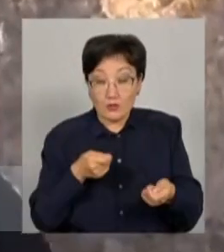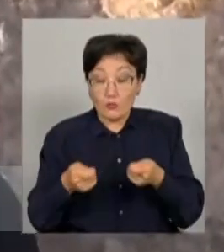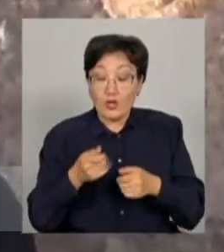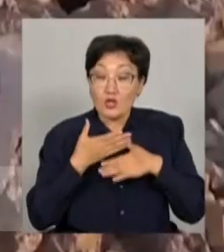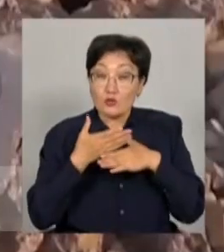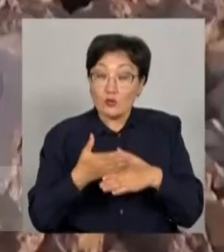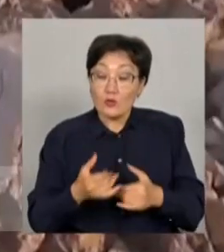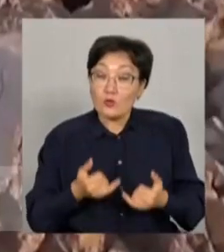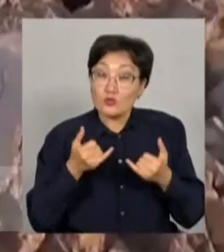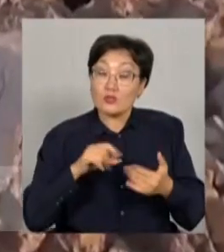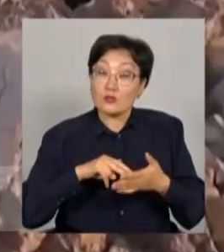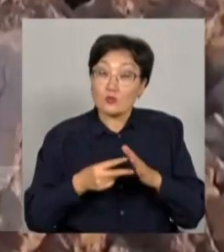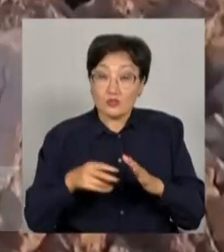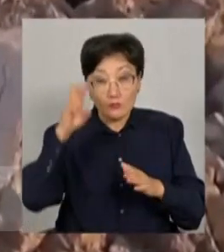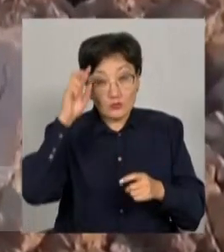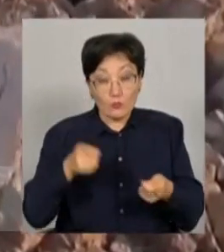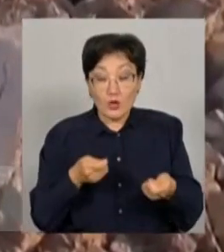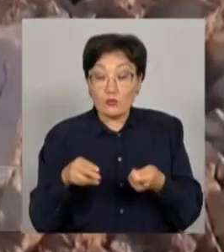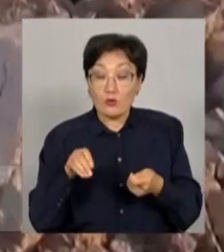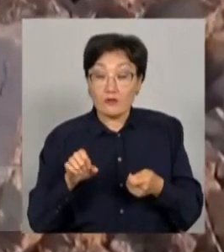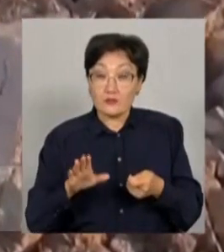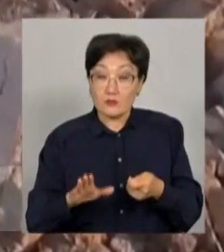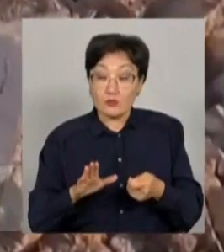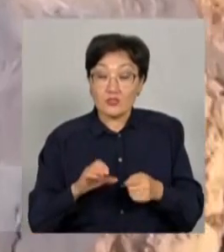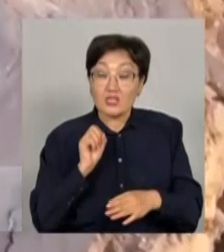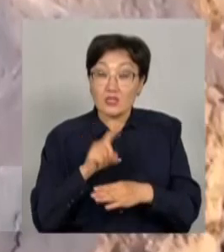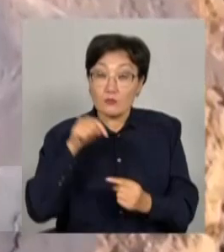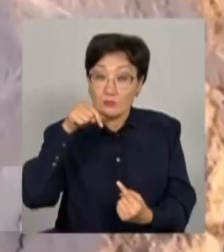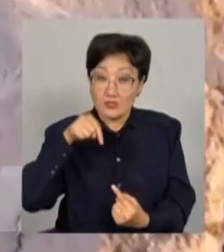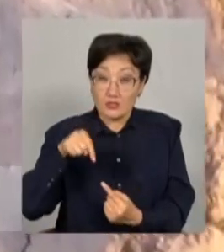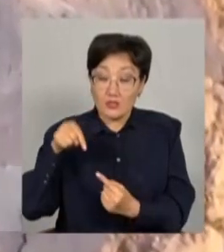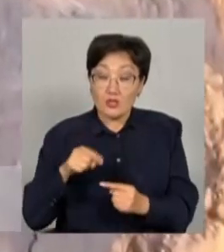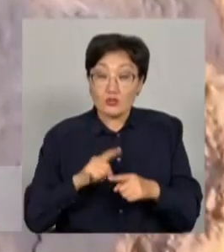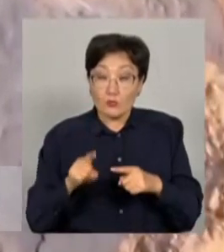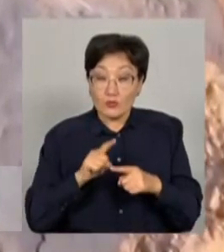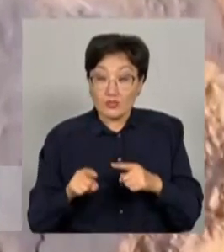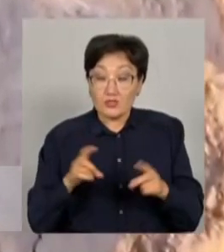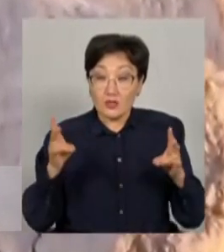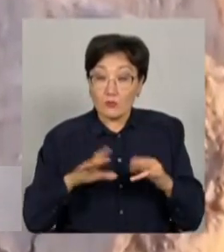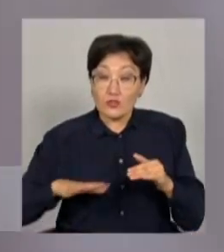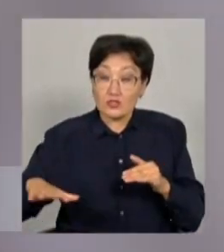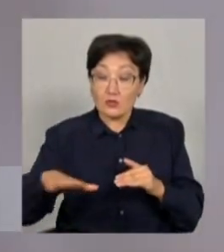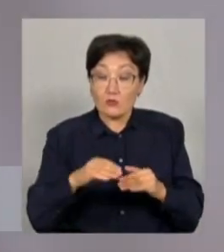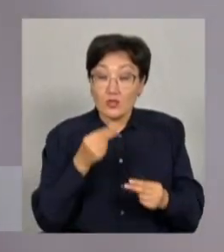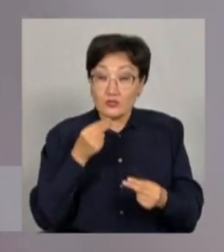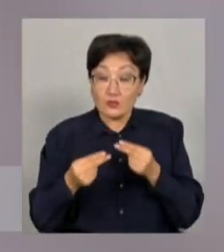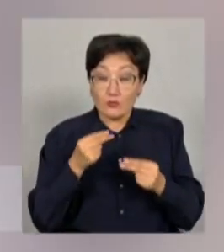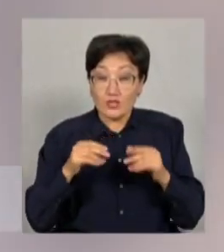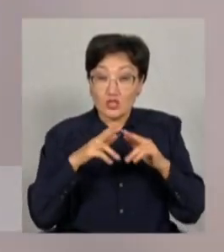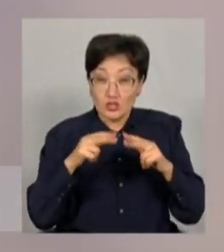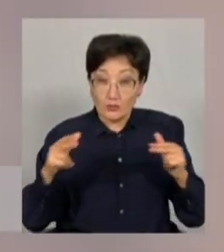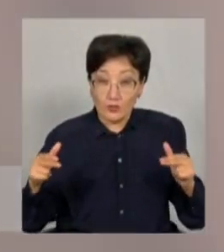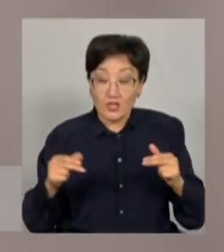гуманитарлық көмек көрсетпекші. Мемлекет басшысы Қасым Жомарт Тоқаевтың тапсырмасымен жақын арада апат аймағына азық түлік,